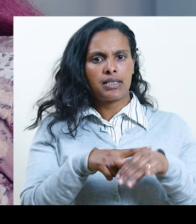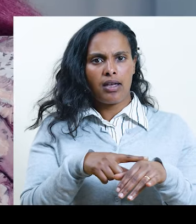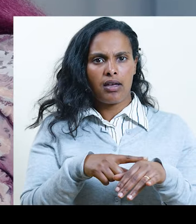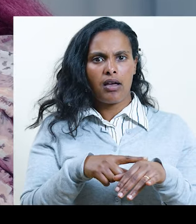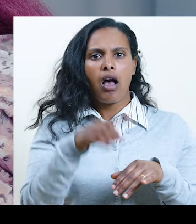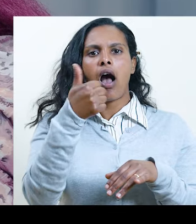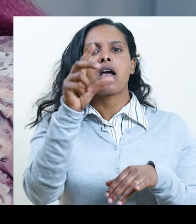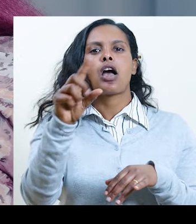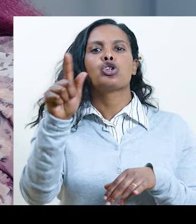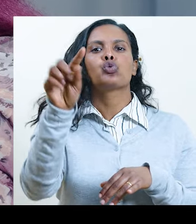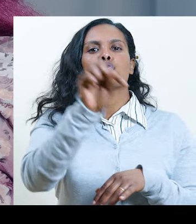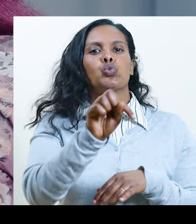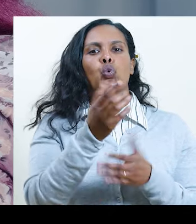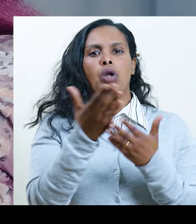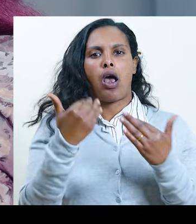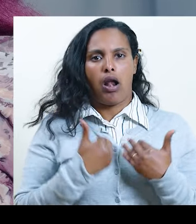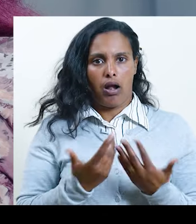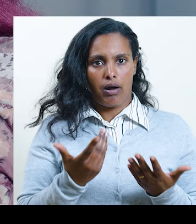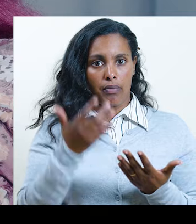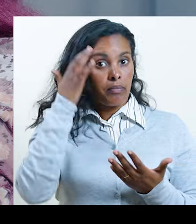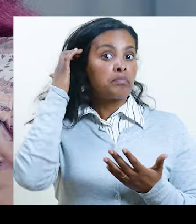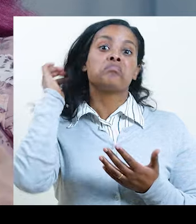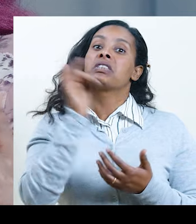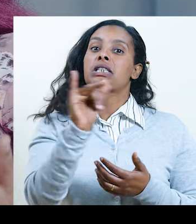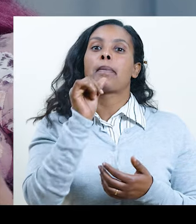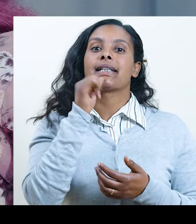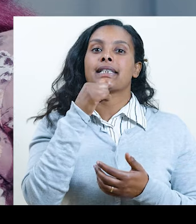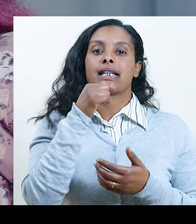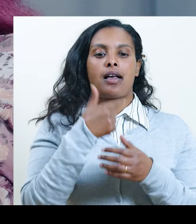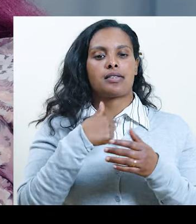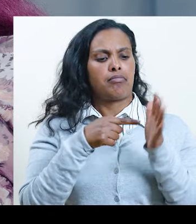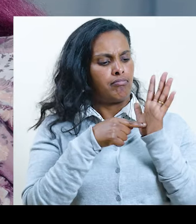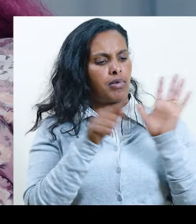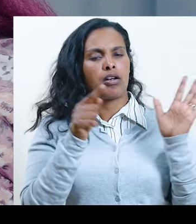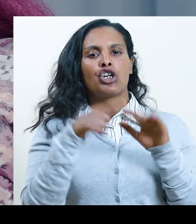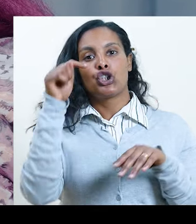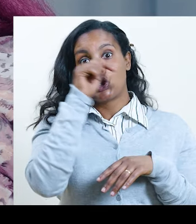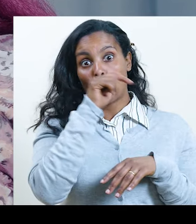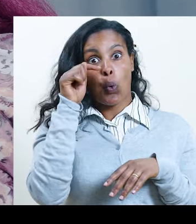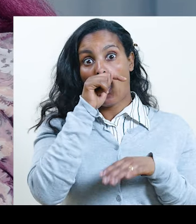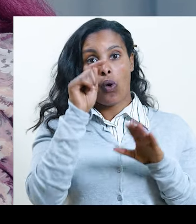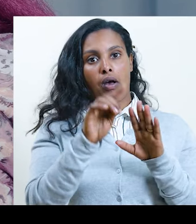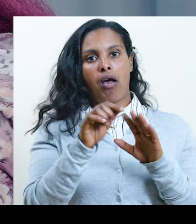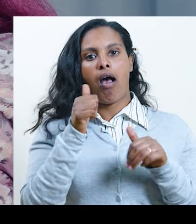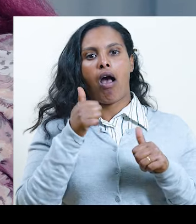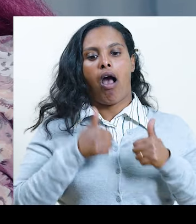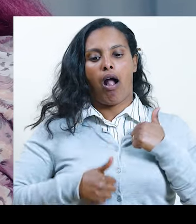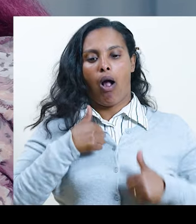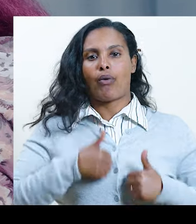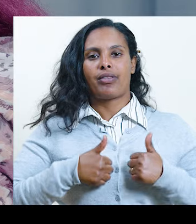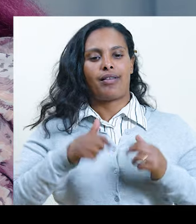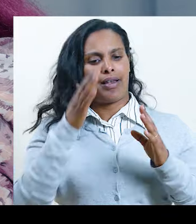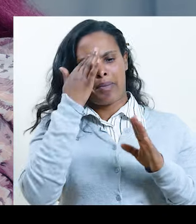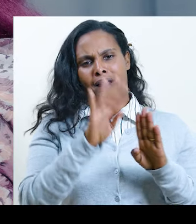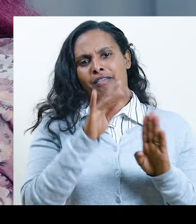ጊዜ የአያንቱም ጉዳይ አለና እኔ እንደዚህ ራሴን ይፋ ካደረግኩ በኋላ የቲክቶክ አካውንት ለምንድን